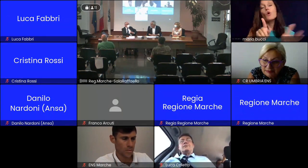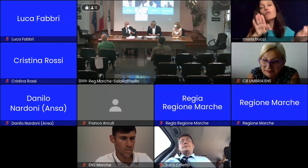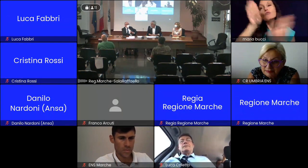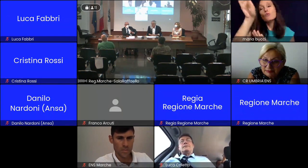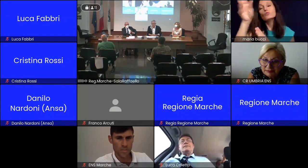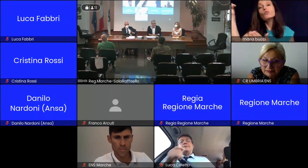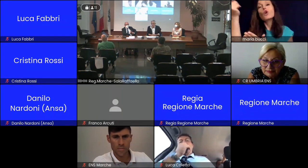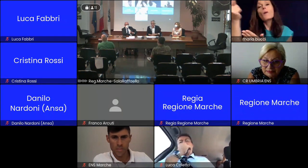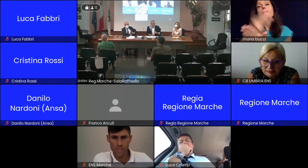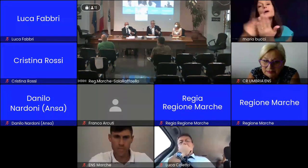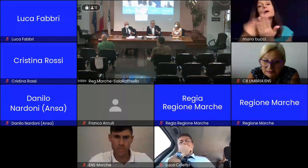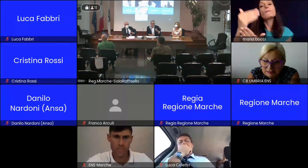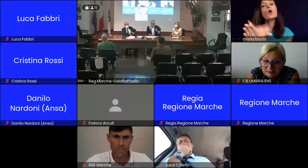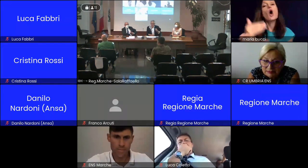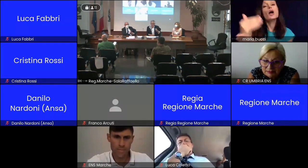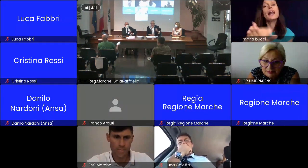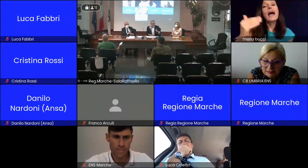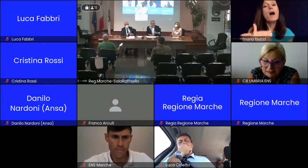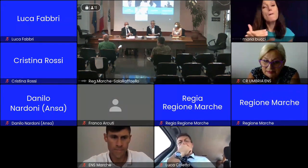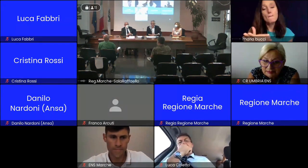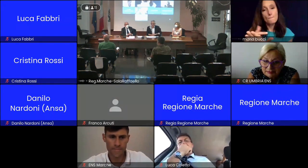colleghi.